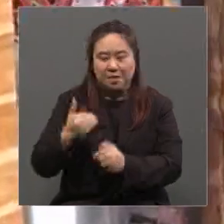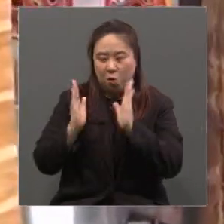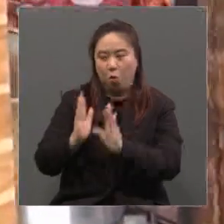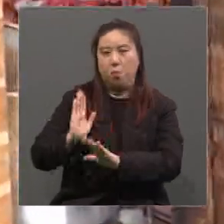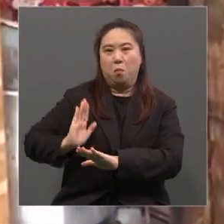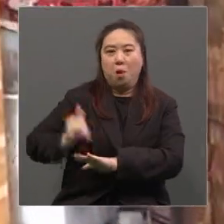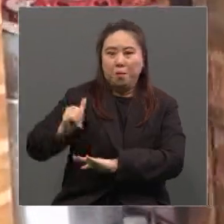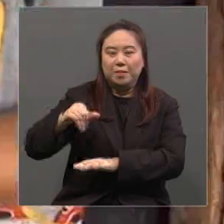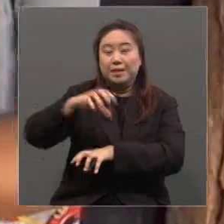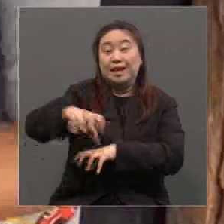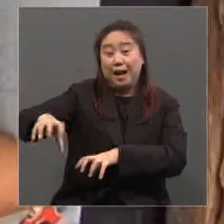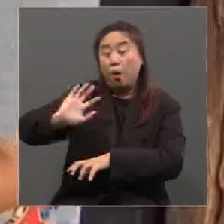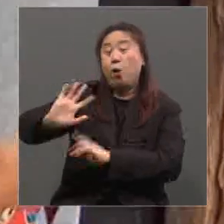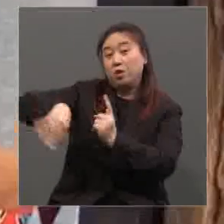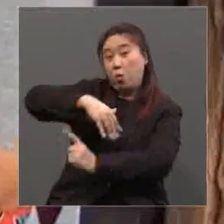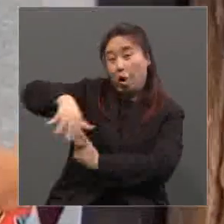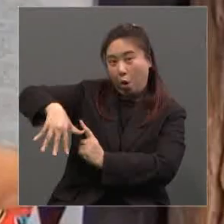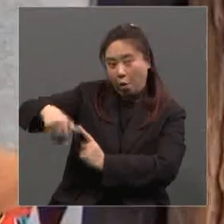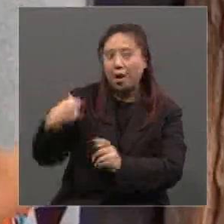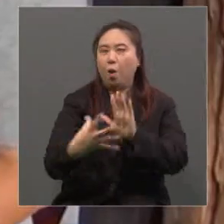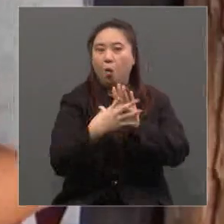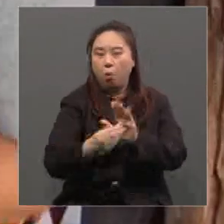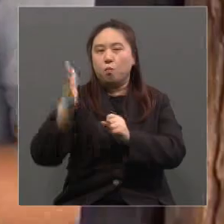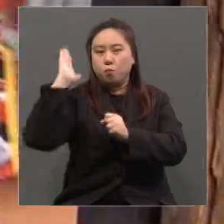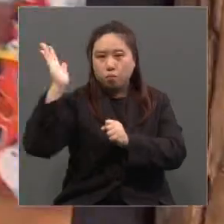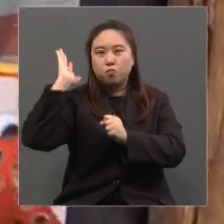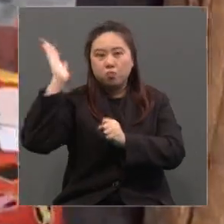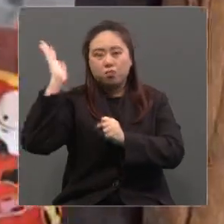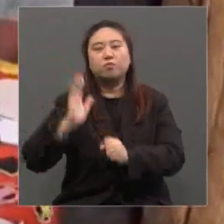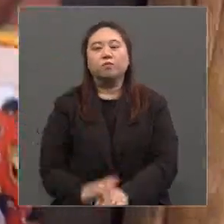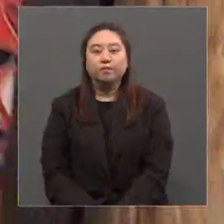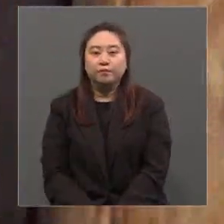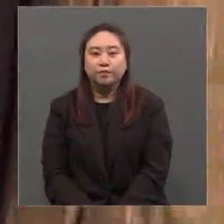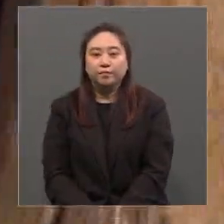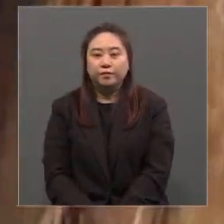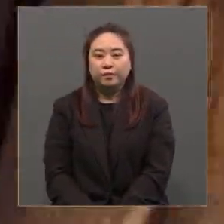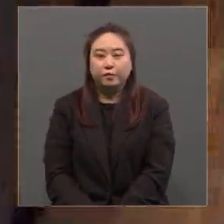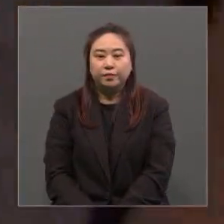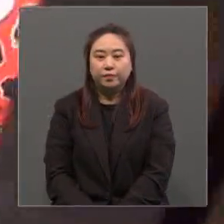การจากสำนักงานสิ่งแวดล้อมมาให้ความรู้ตลอดทั้งกิจกรรมการอบรมค่ะ